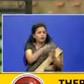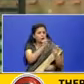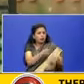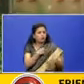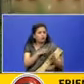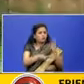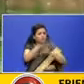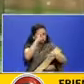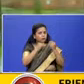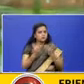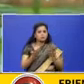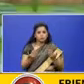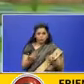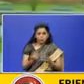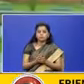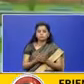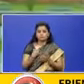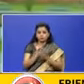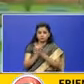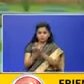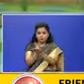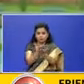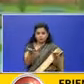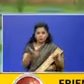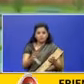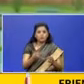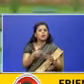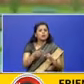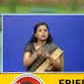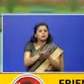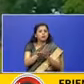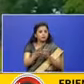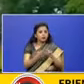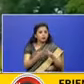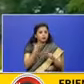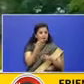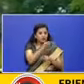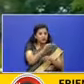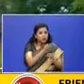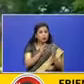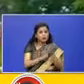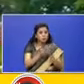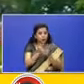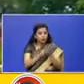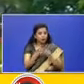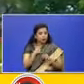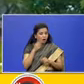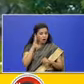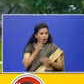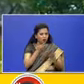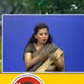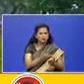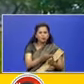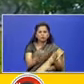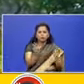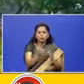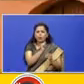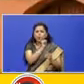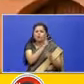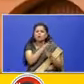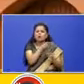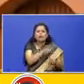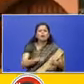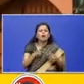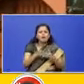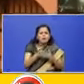हैं। साथियों, जब धरती आबा बिरसा मुंडा की बात आती है, छोटे से उनके जीवन काल